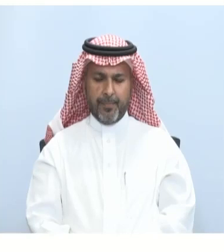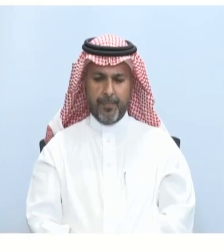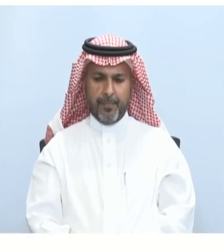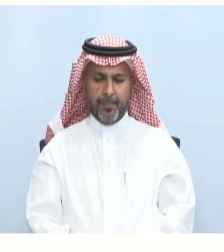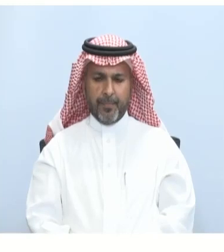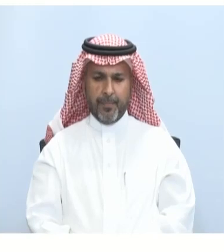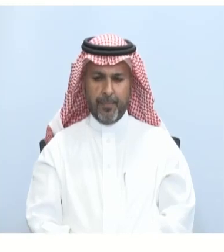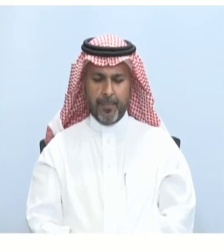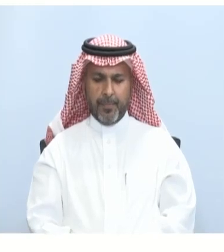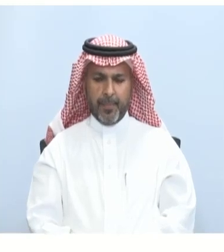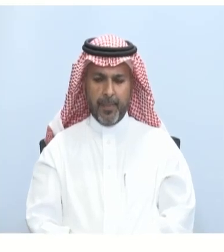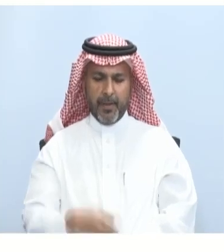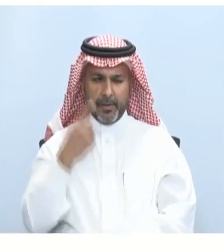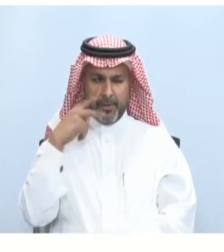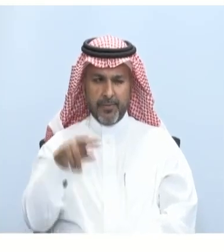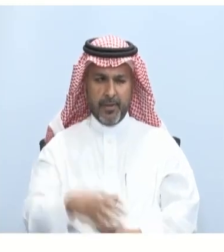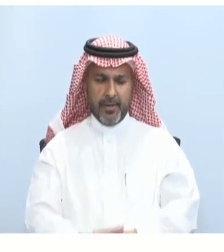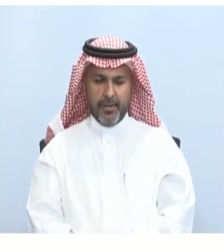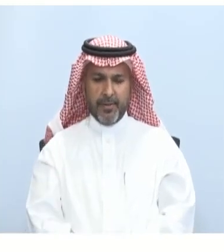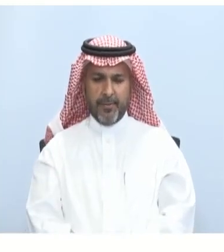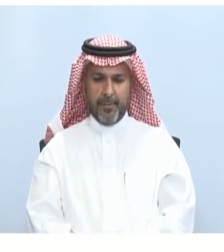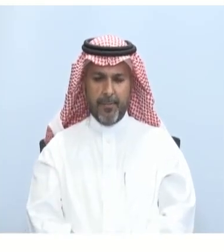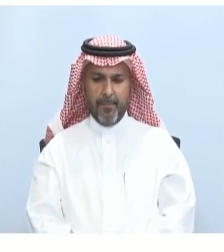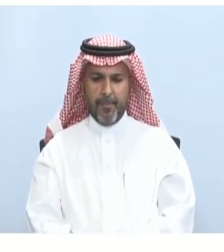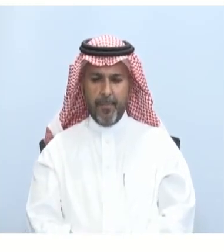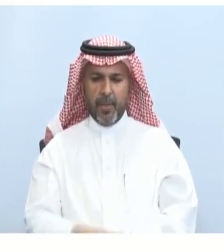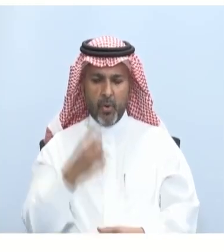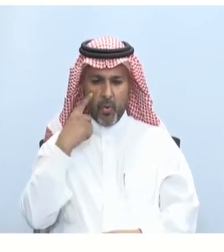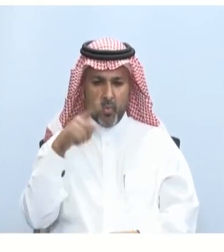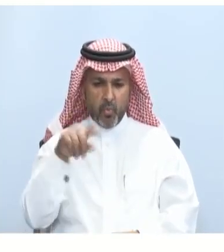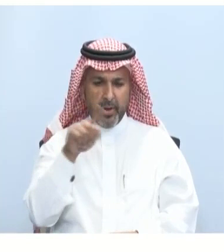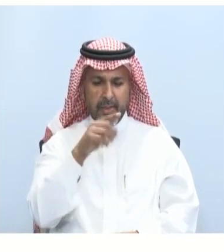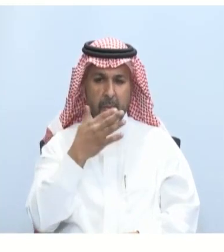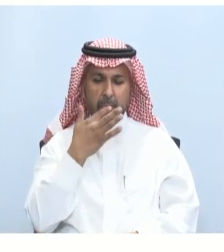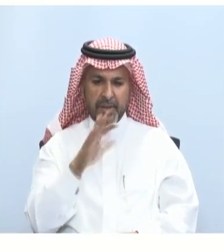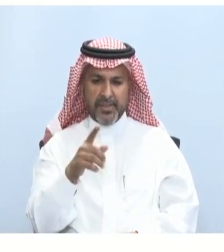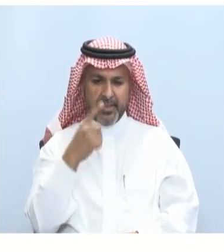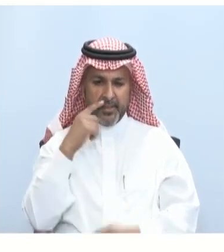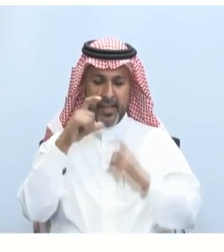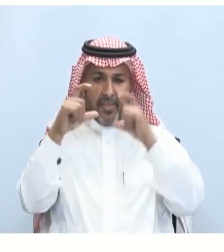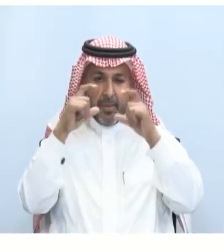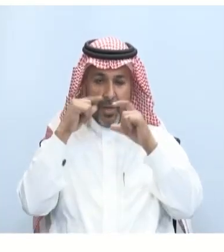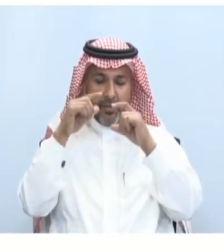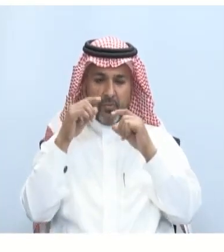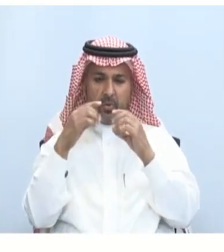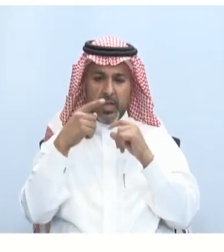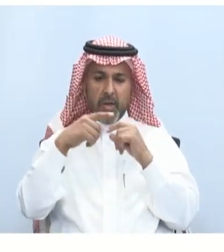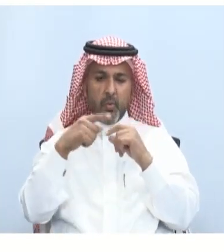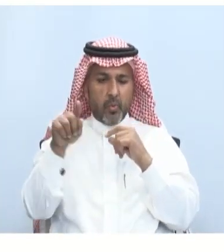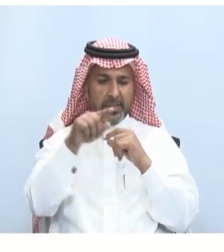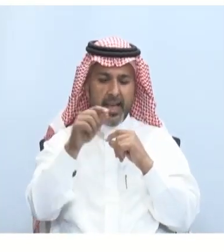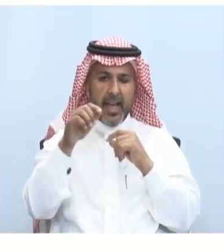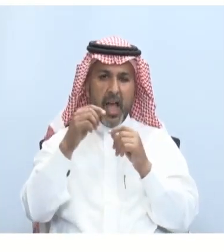اكتشف الخطا هنا قامت كل من صفاء ومنال بتبسيط العباره اي منهما على صواب وضح اجابتك ما رايكم